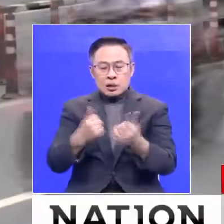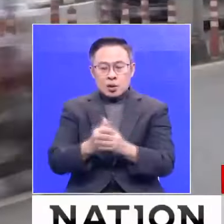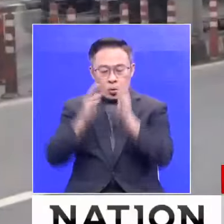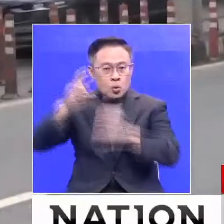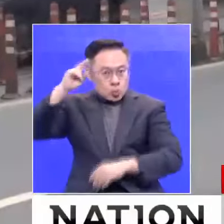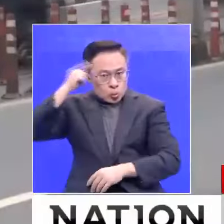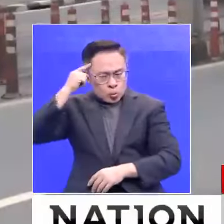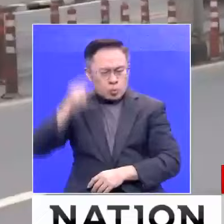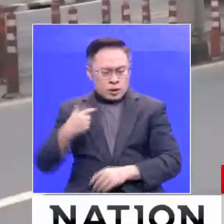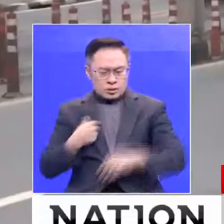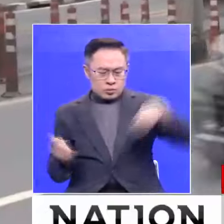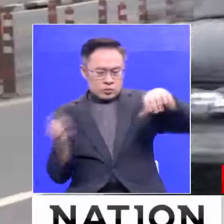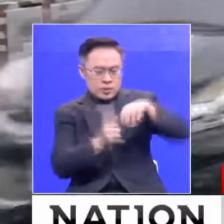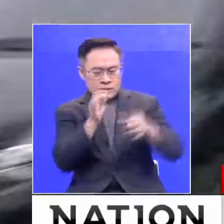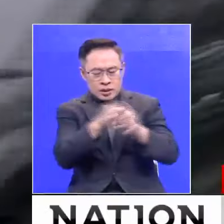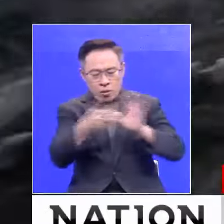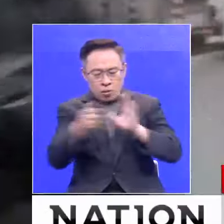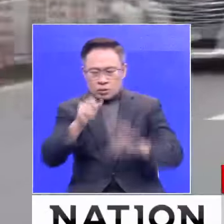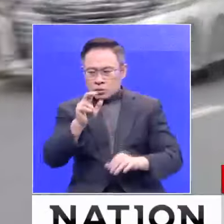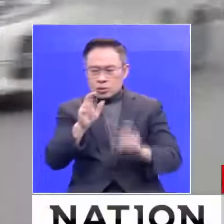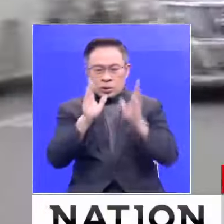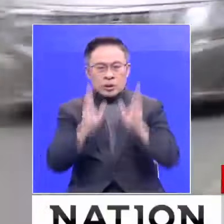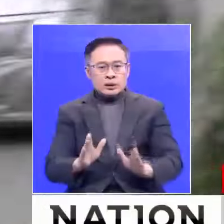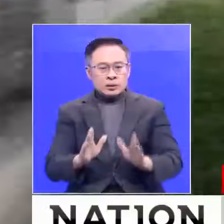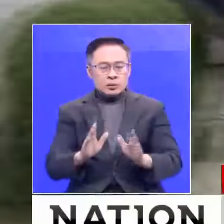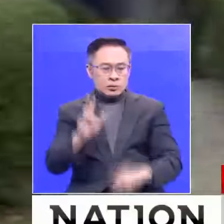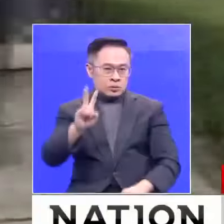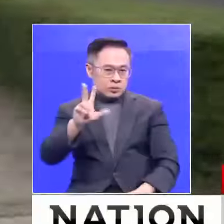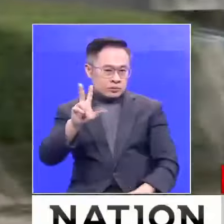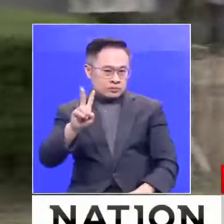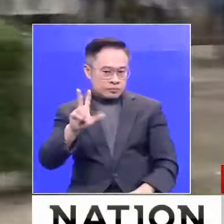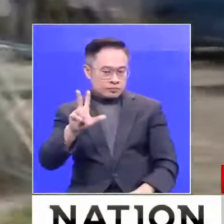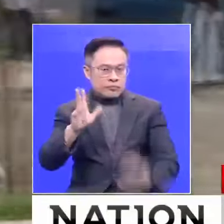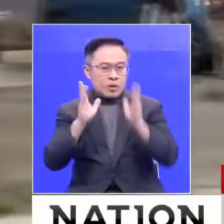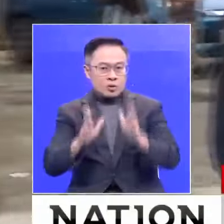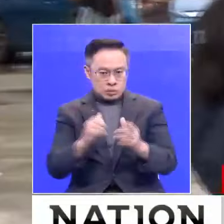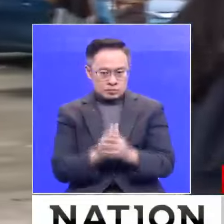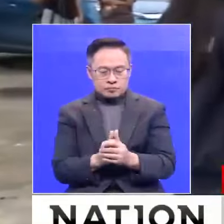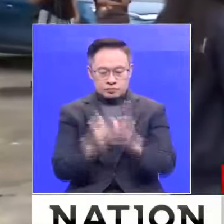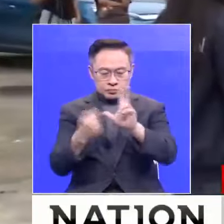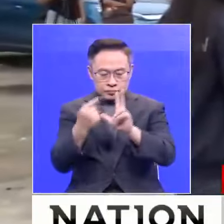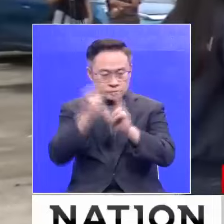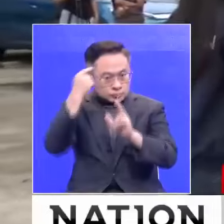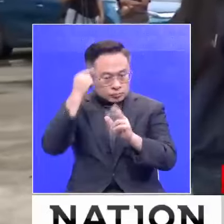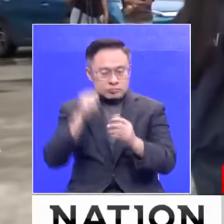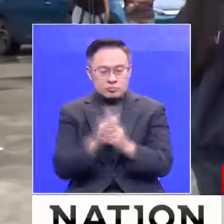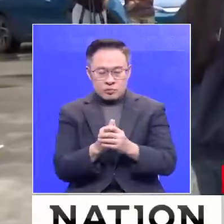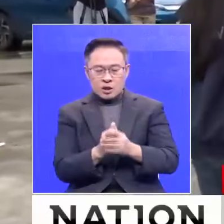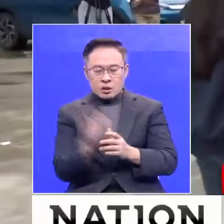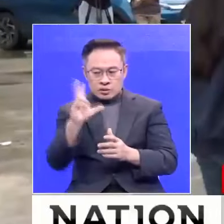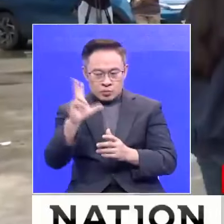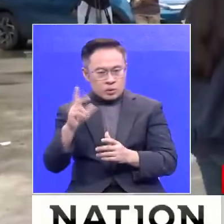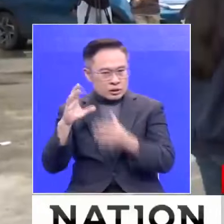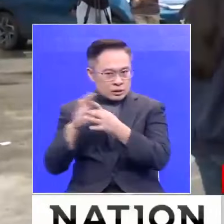จากว่าขณะนี้ตำรวจมีข้อมูลว่าขั้นตอนการเบิกเงินสดดังกล่าวมีผู้รู้เห็นอยู่เพียง3รายประกอบกับมีข้อสงสัยเพิ่มเติ